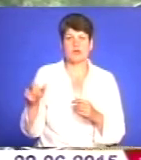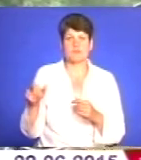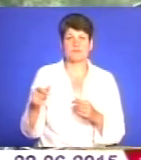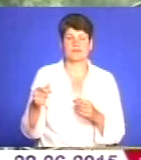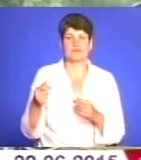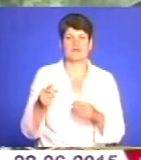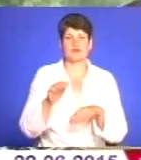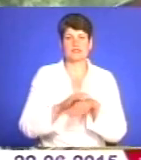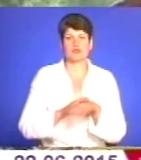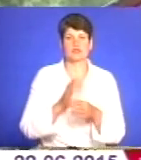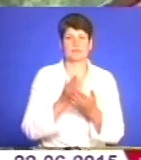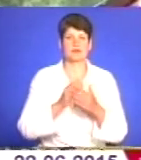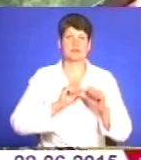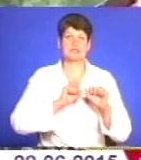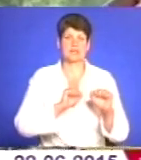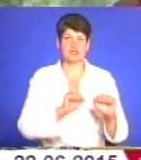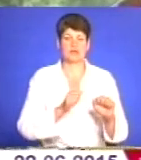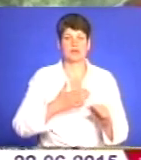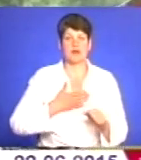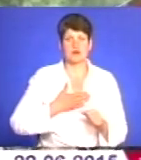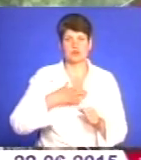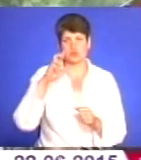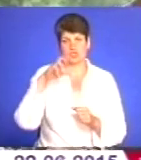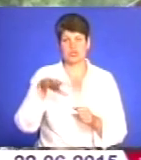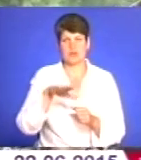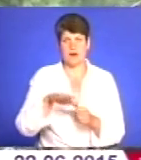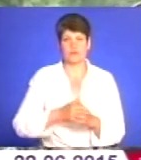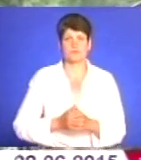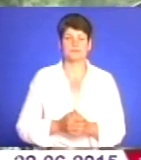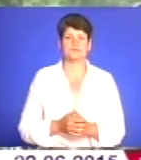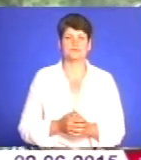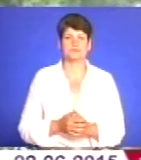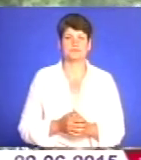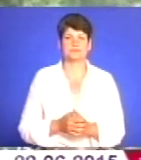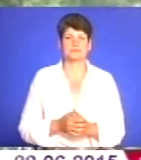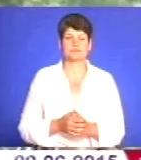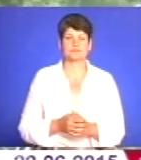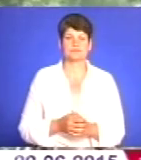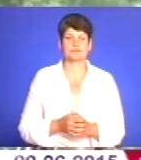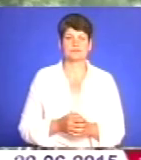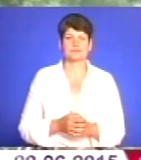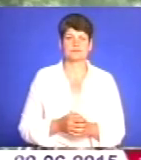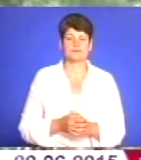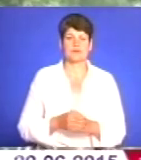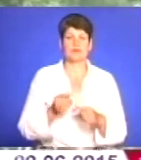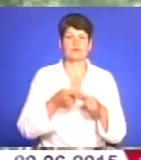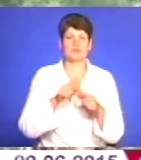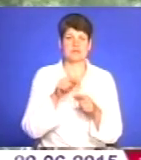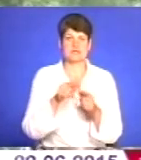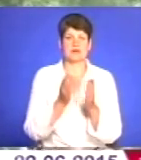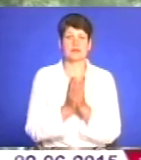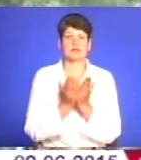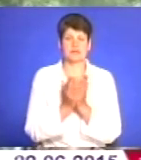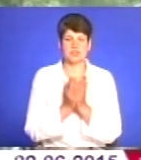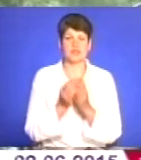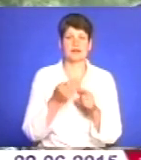фактично, які мали би захищати нашу державу, нашу батьківщину. От. І оця книжка, тут бажано,